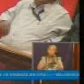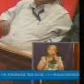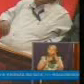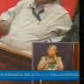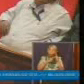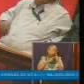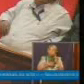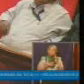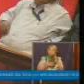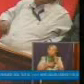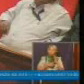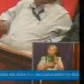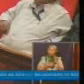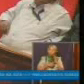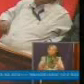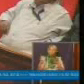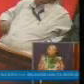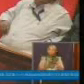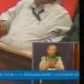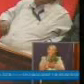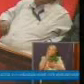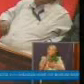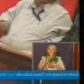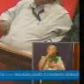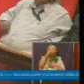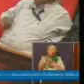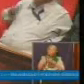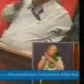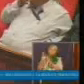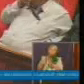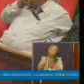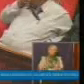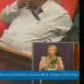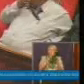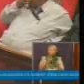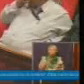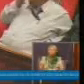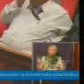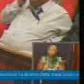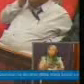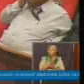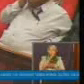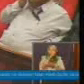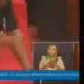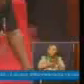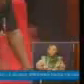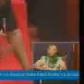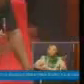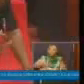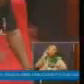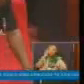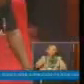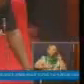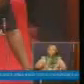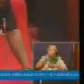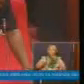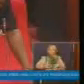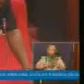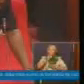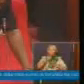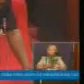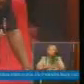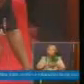nao, tukapata taarifa wakiwa wamepanga kwamba wasipopewa ripoti kinzani mchakato utaharibika. Tukawapa ripoti